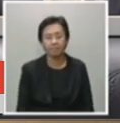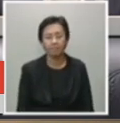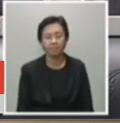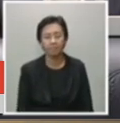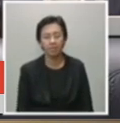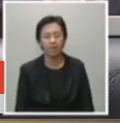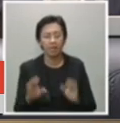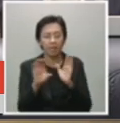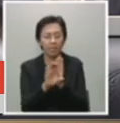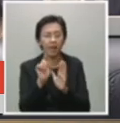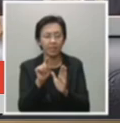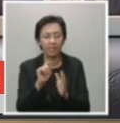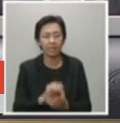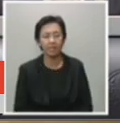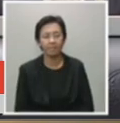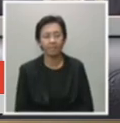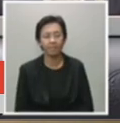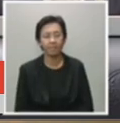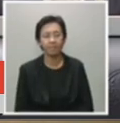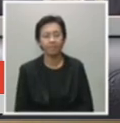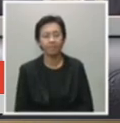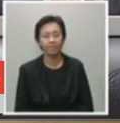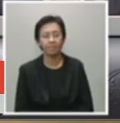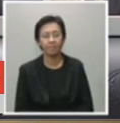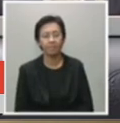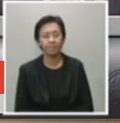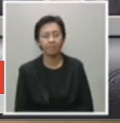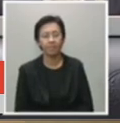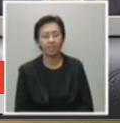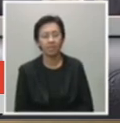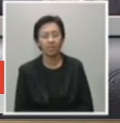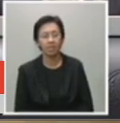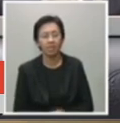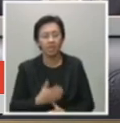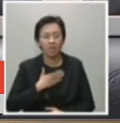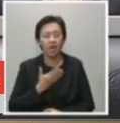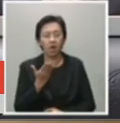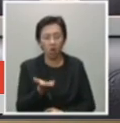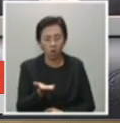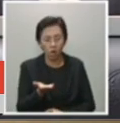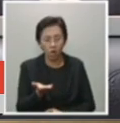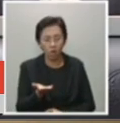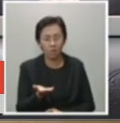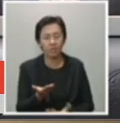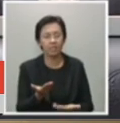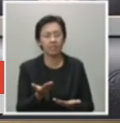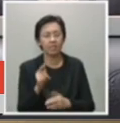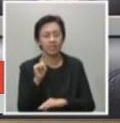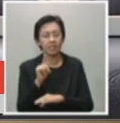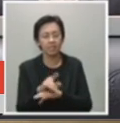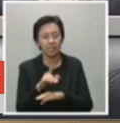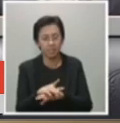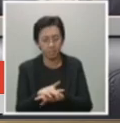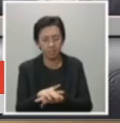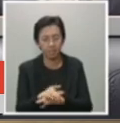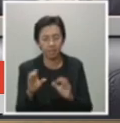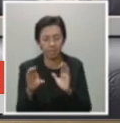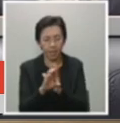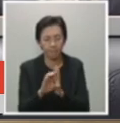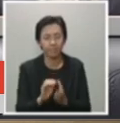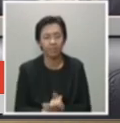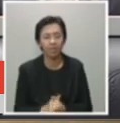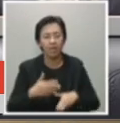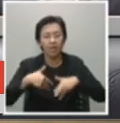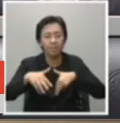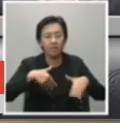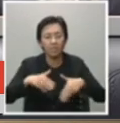ภาพนี้ที่ดิฉันกล่าวไปค่ะต้องบอกว่าดิฉันได้ขออนุญาตภาพจากสื่อออนไลน์นะคะมีพี่น้องประช